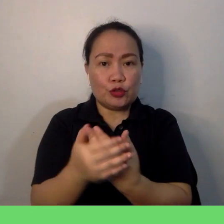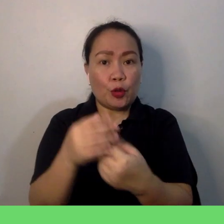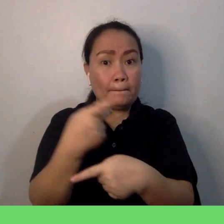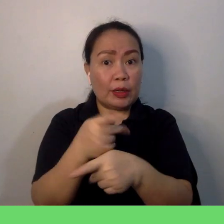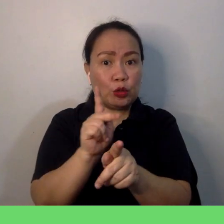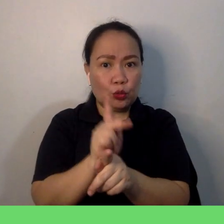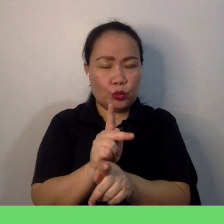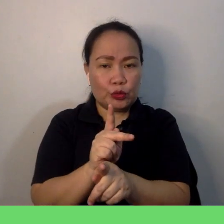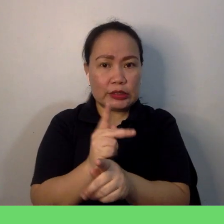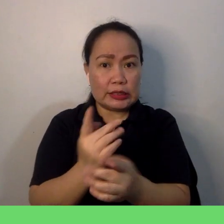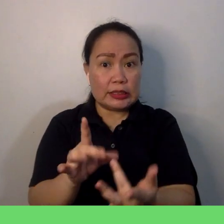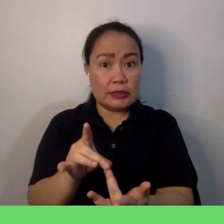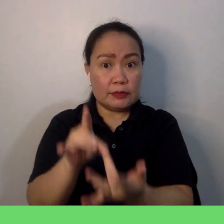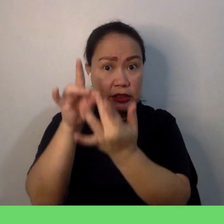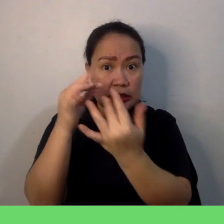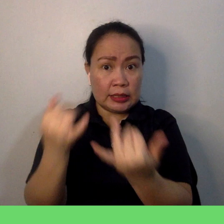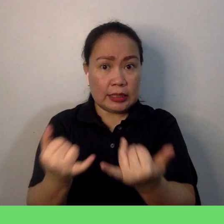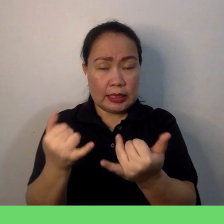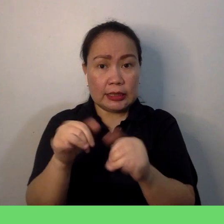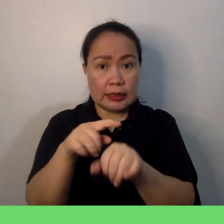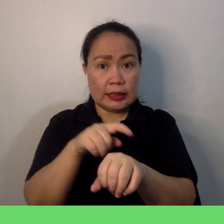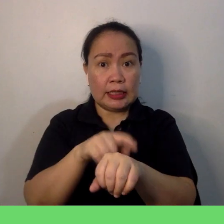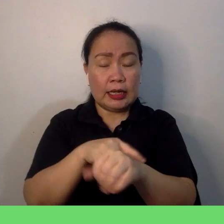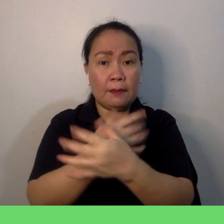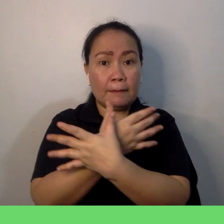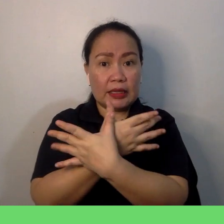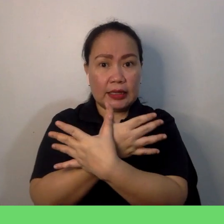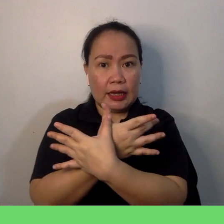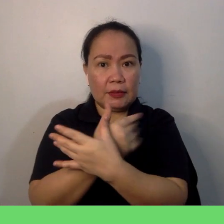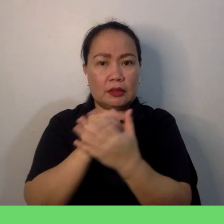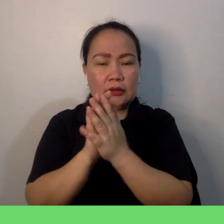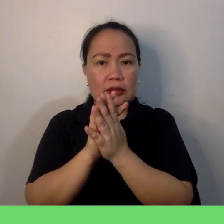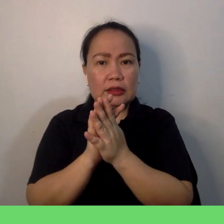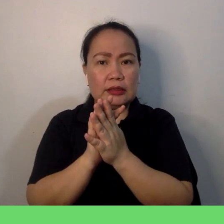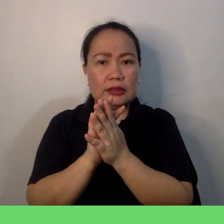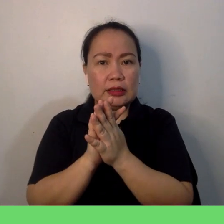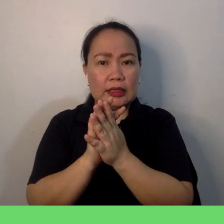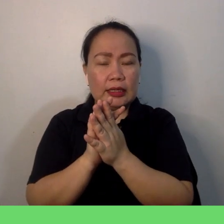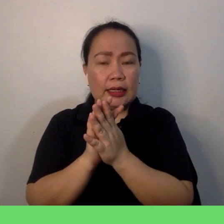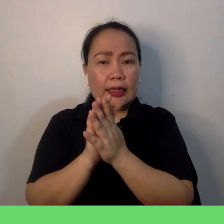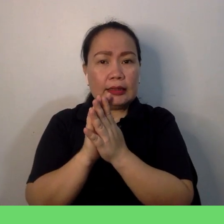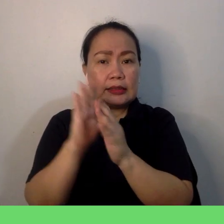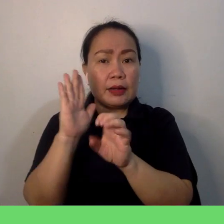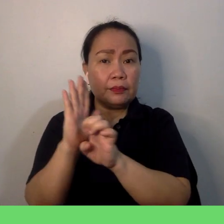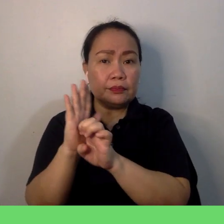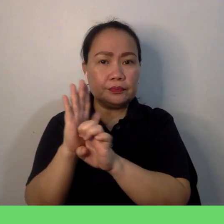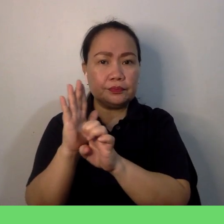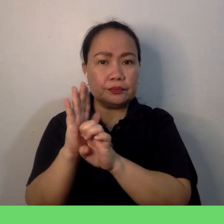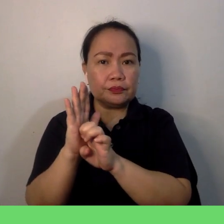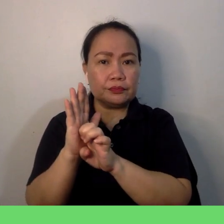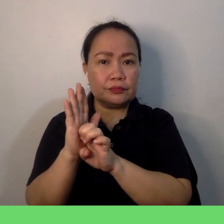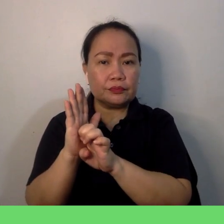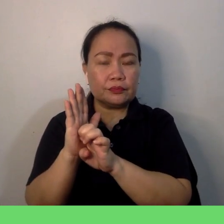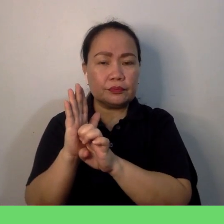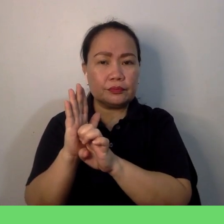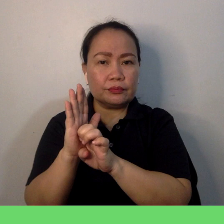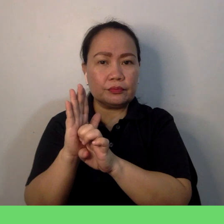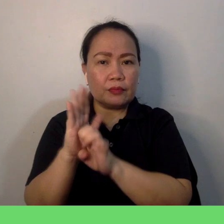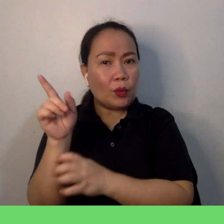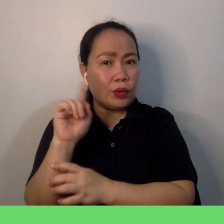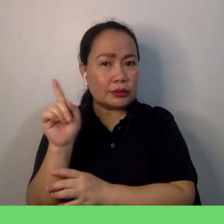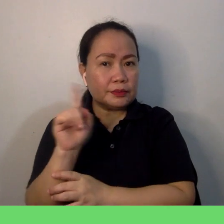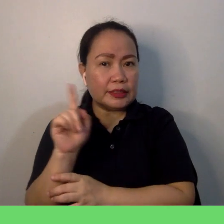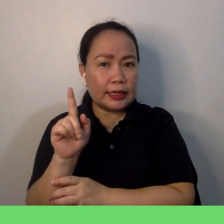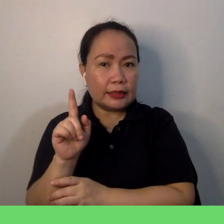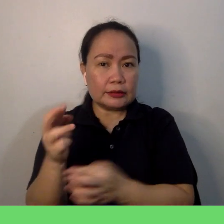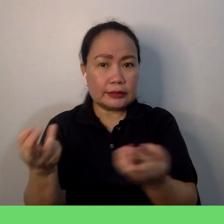of pandemic. So gamitin na lang natin yun as example na naka-base tayo doon sa result ng kung ano man